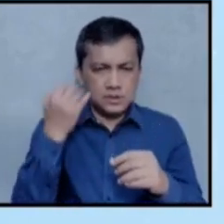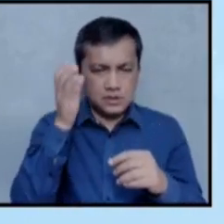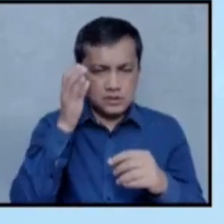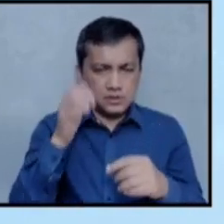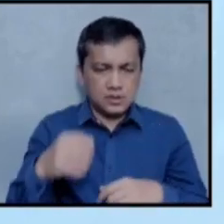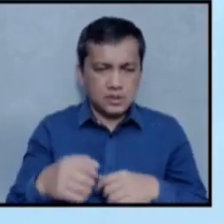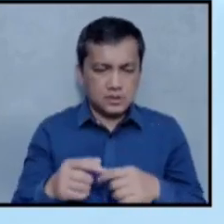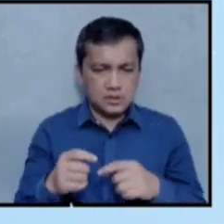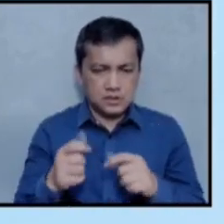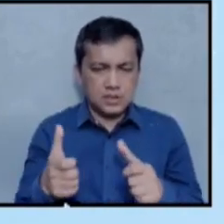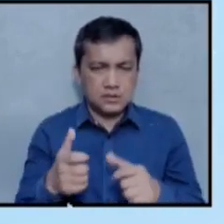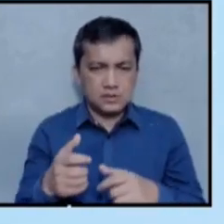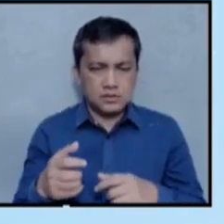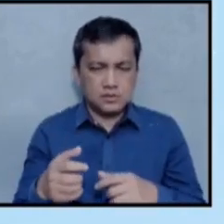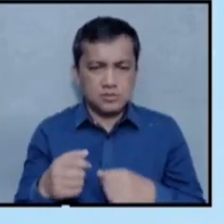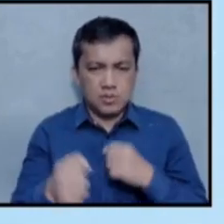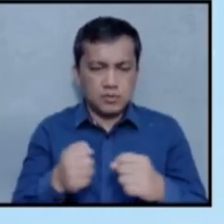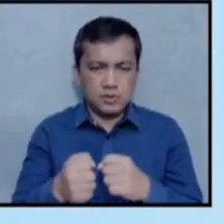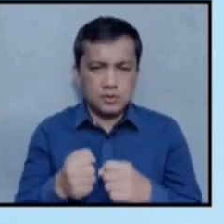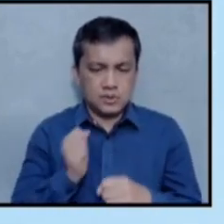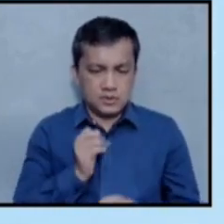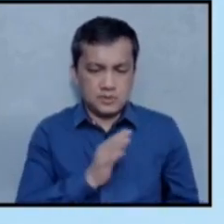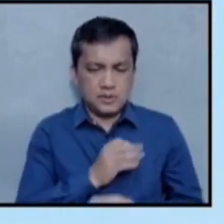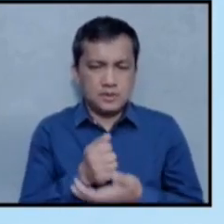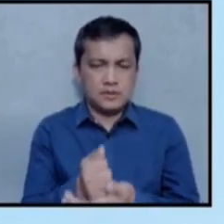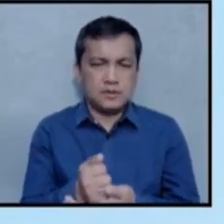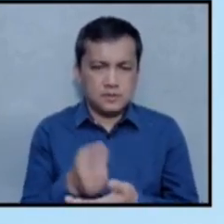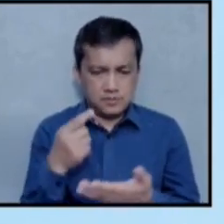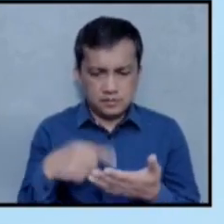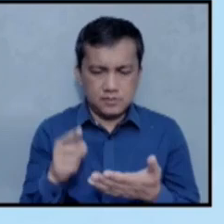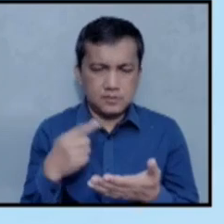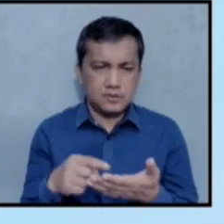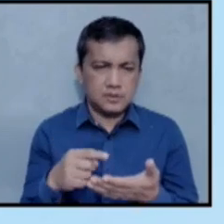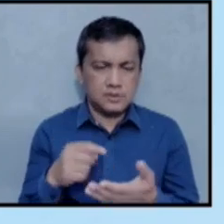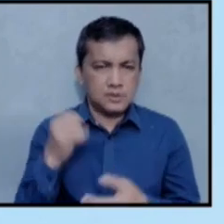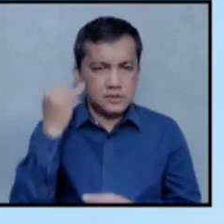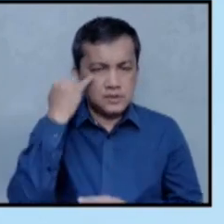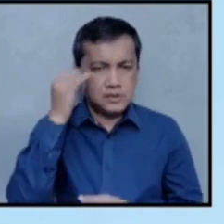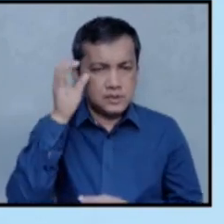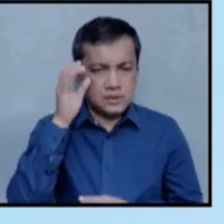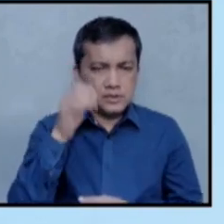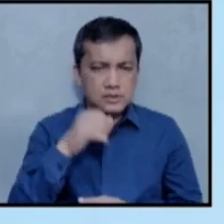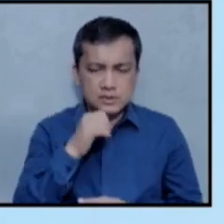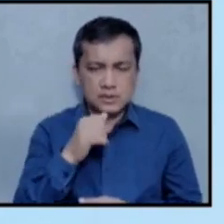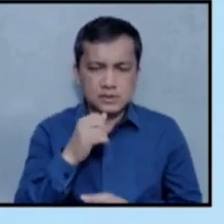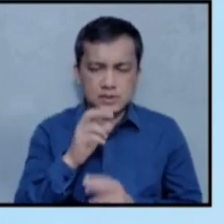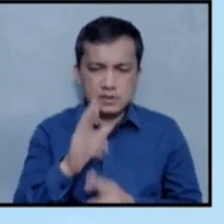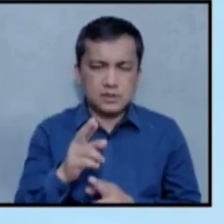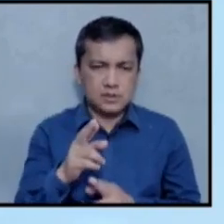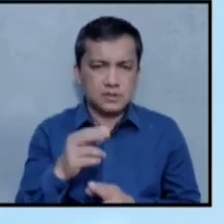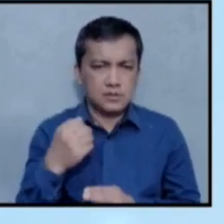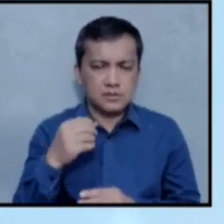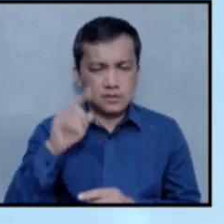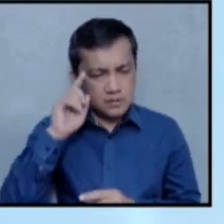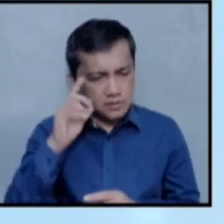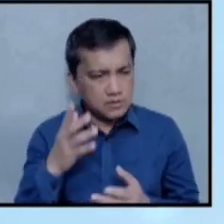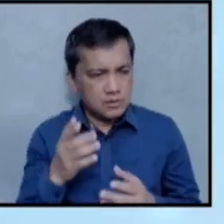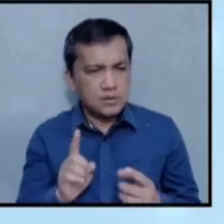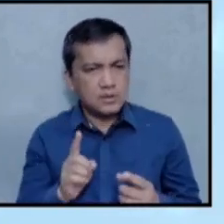ang staff para tumulong. Habang chine-check ng staff si Jackie, hindi agad ito nag-react at tila hindi nito alam kung ano ang